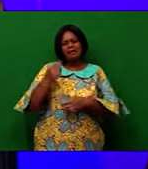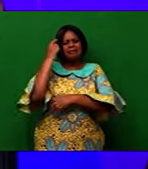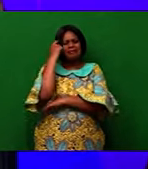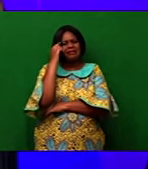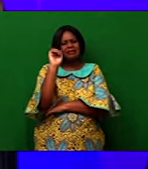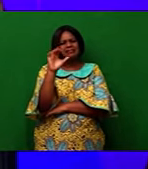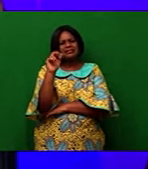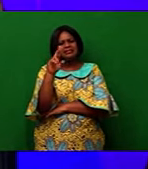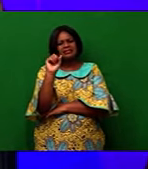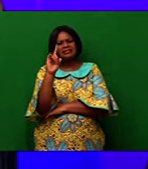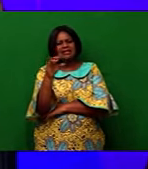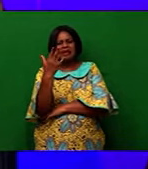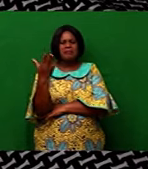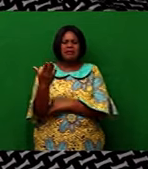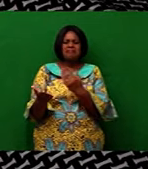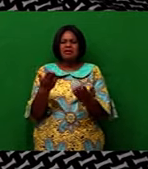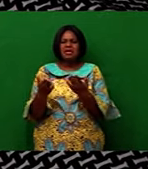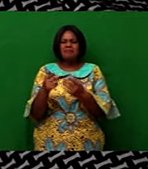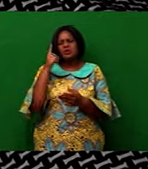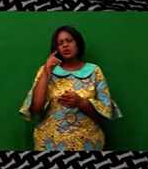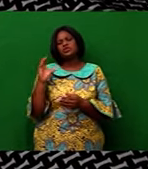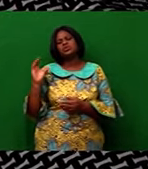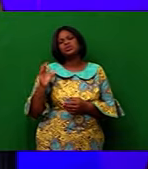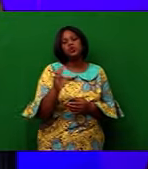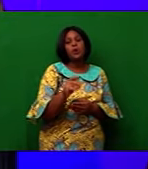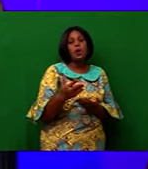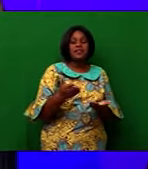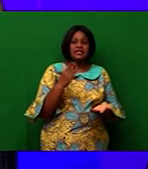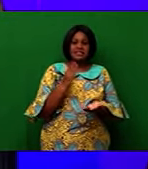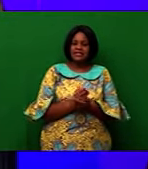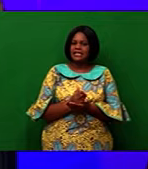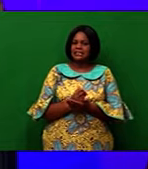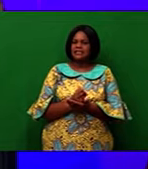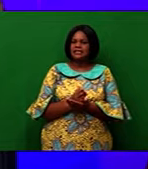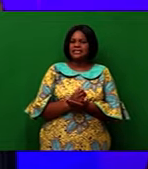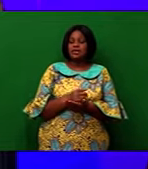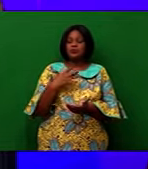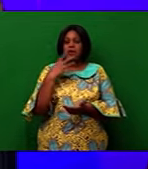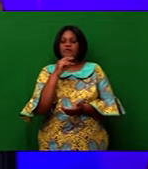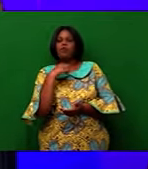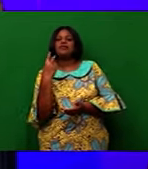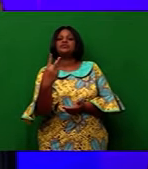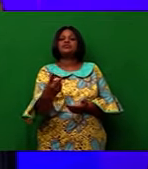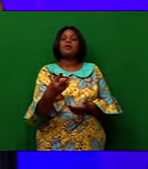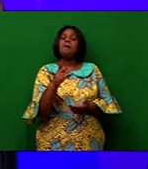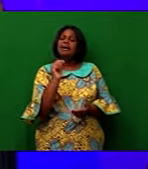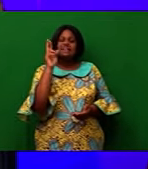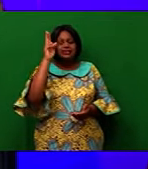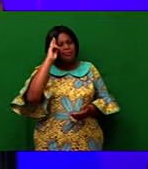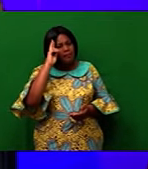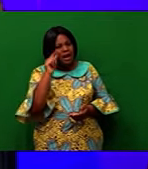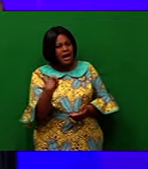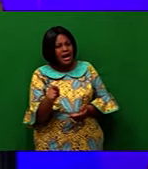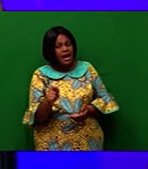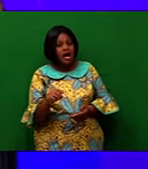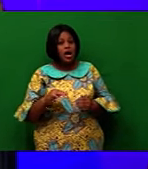iwe naAbraham funga kuti pamwe mwari vanonoka ndopakadzvarwa barika asi barika iri harina kupera zvakanaka ndiro barika riya